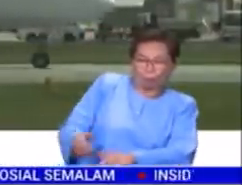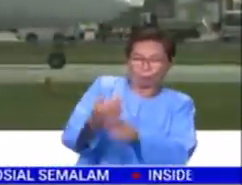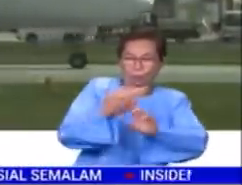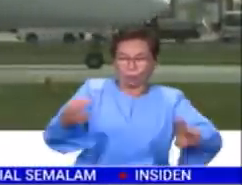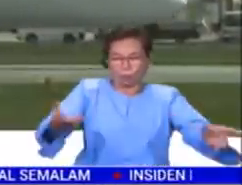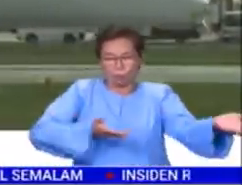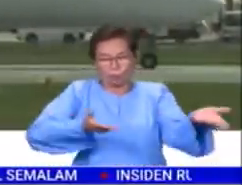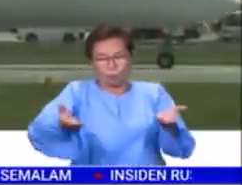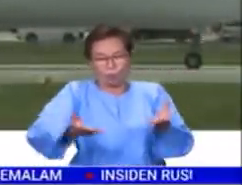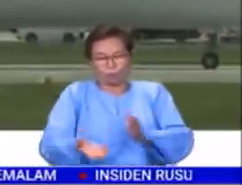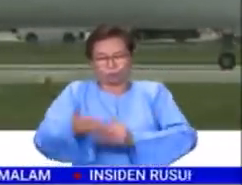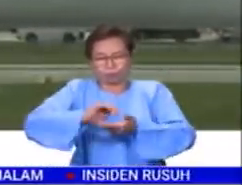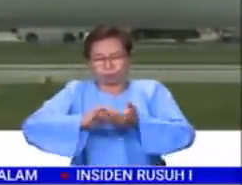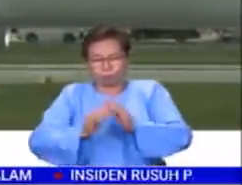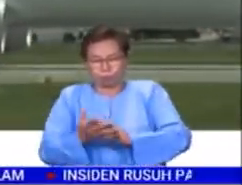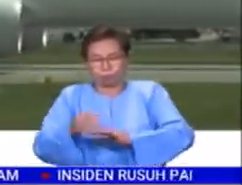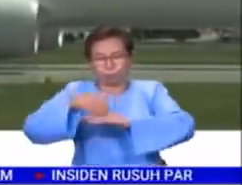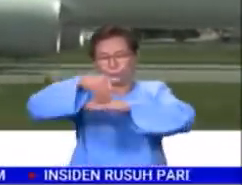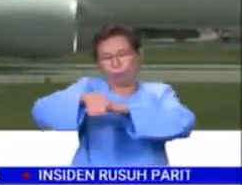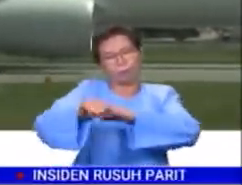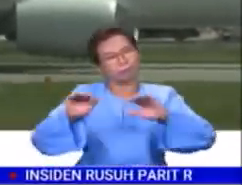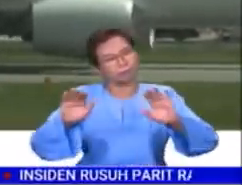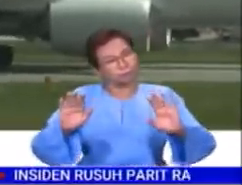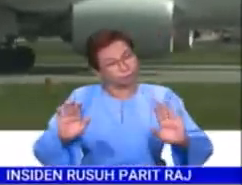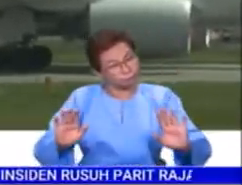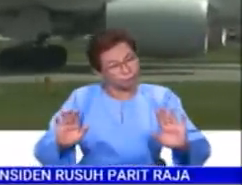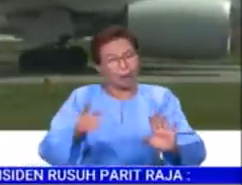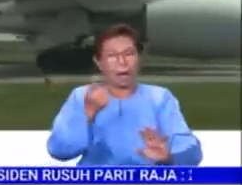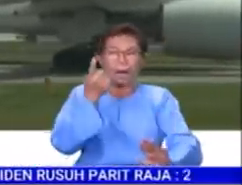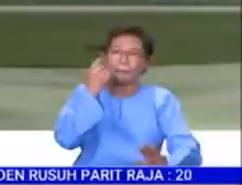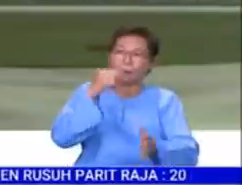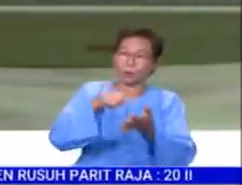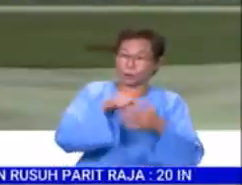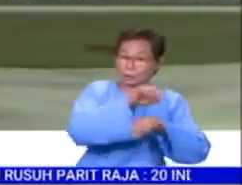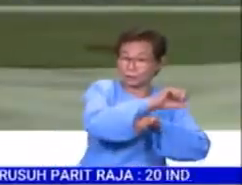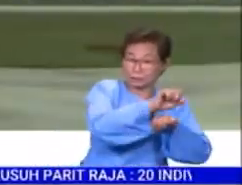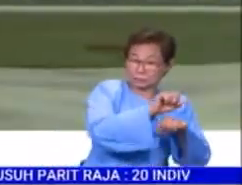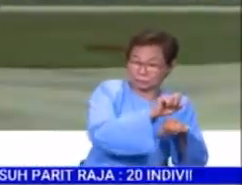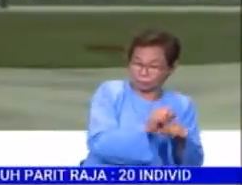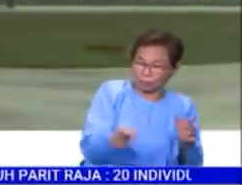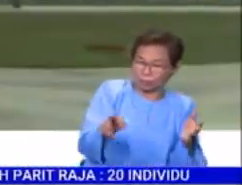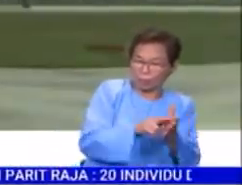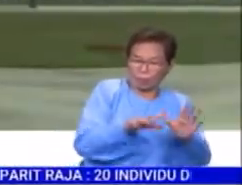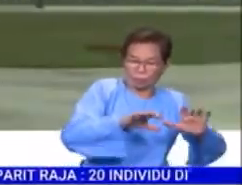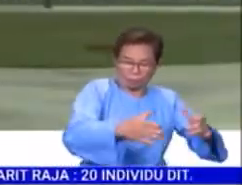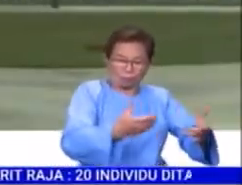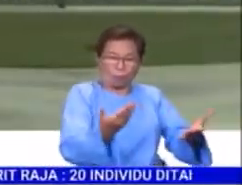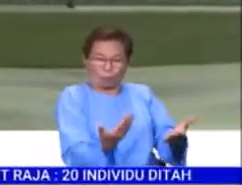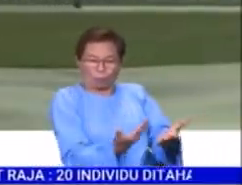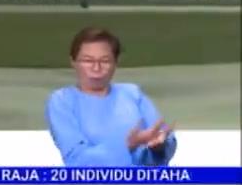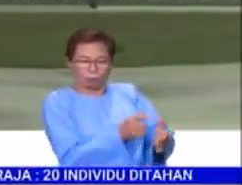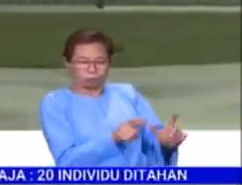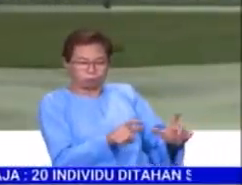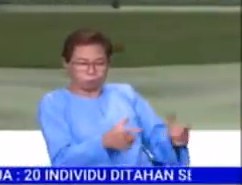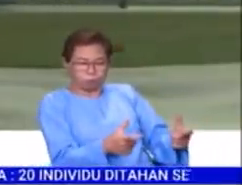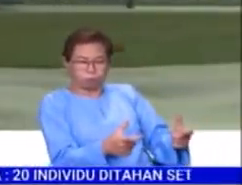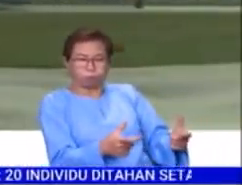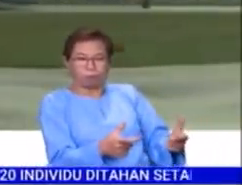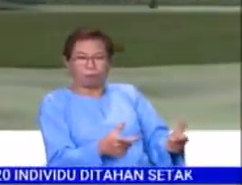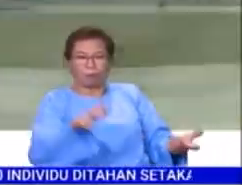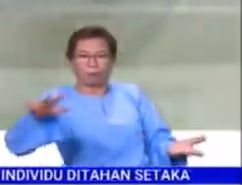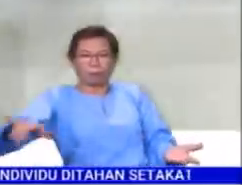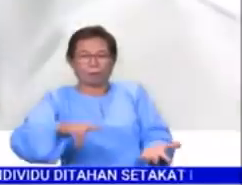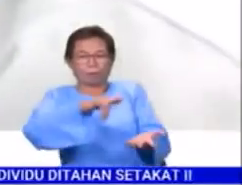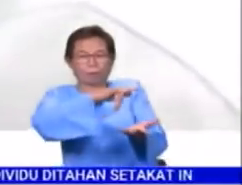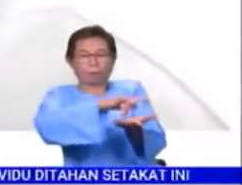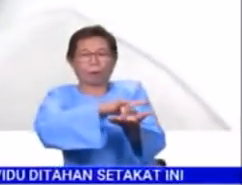menyediakan perkhidmatan pembungkusan dan penghantaran. Baru-baru ini, Singapura melaporkan kluster baharu di Terminal 3